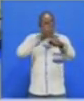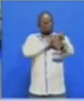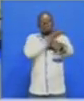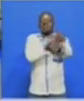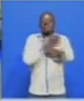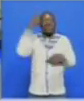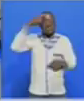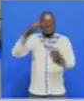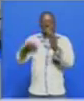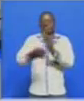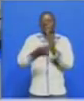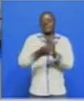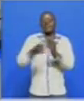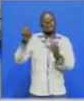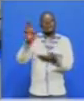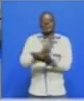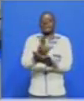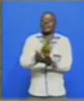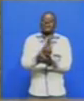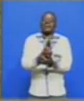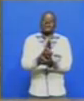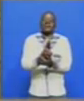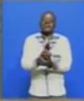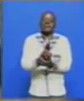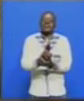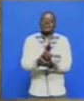économique. Issa Kafando, Nathalie Sawargo, Nabaloum.